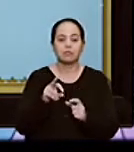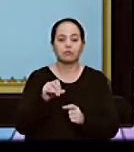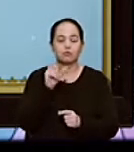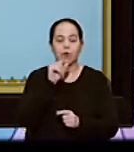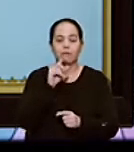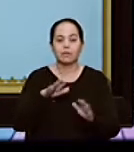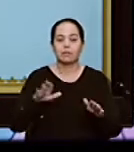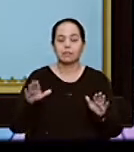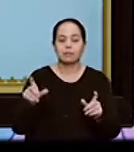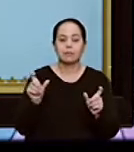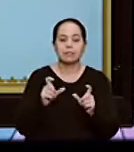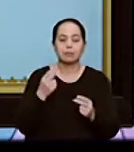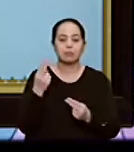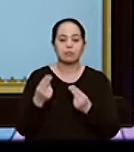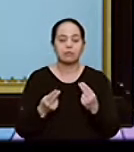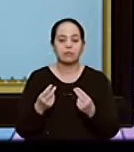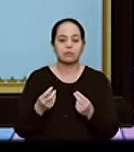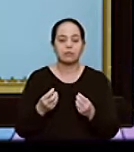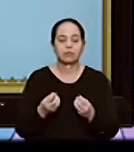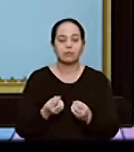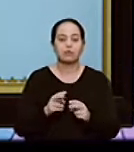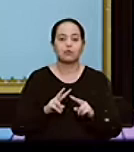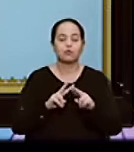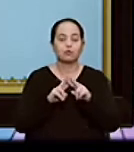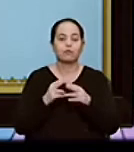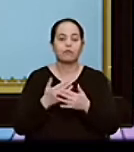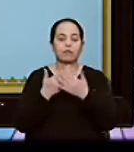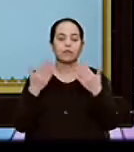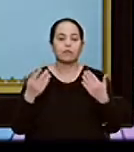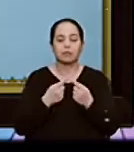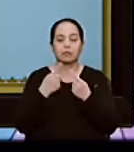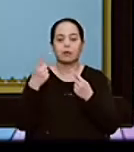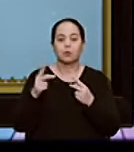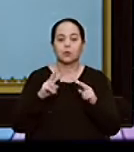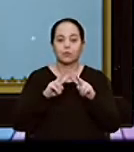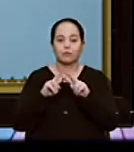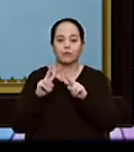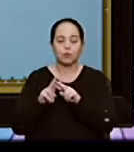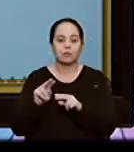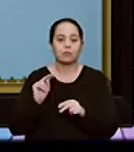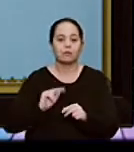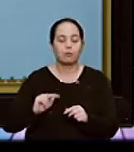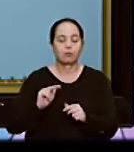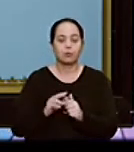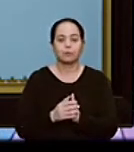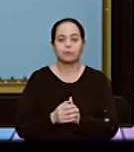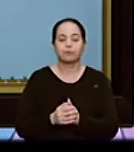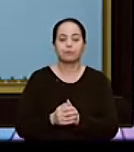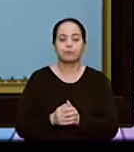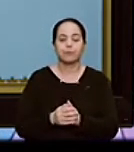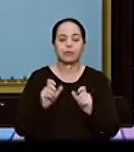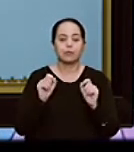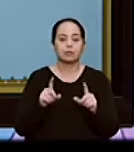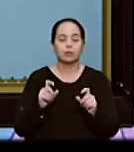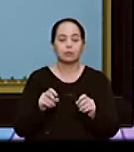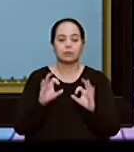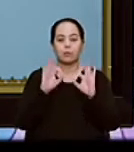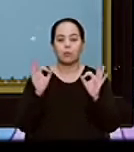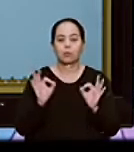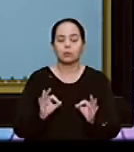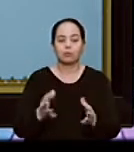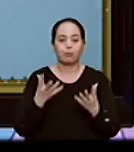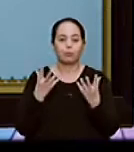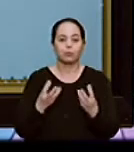Синим светом зажглись в небе далекие звезды. Работаем. Золотым осенним